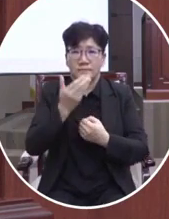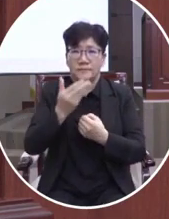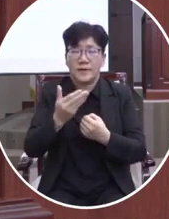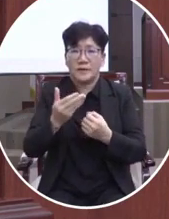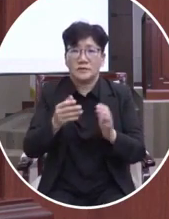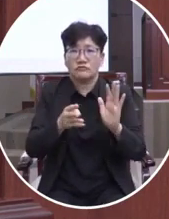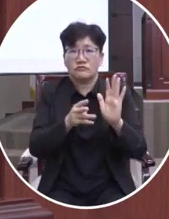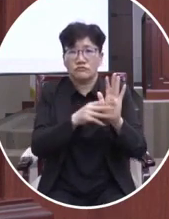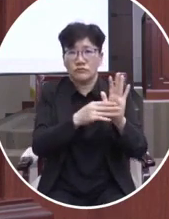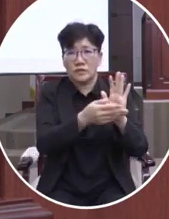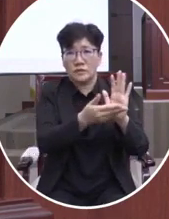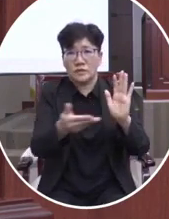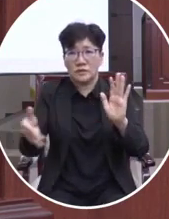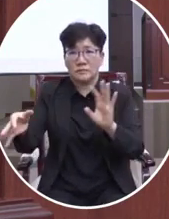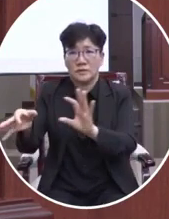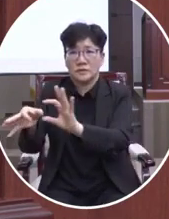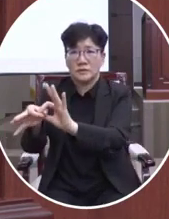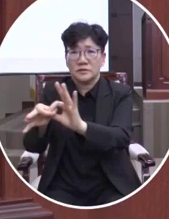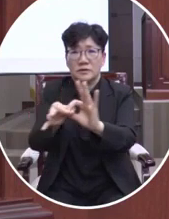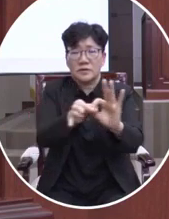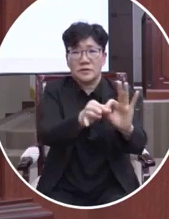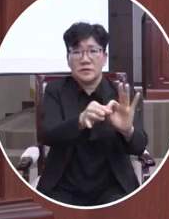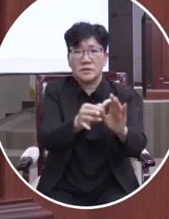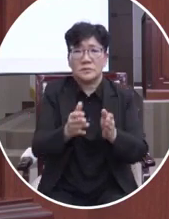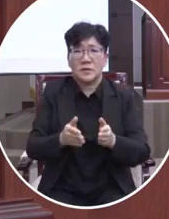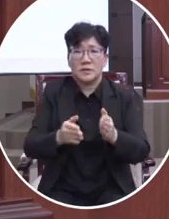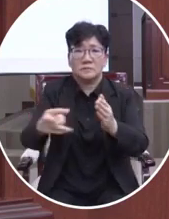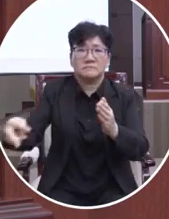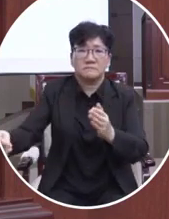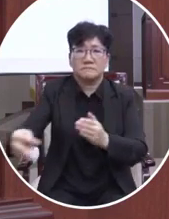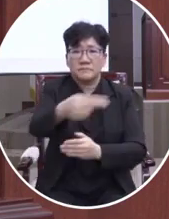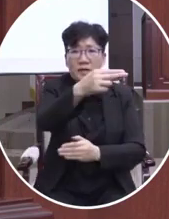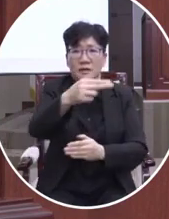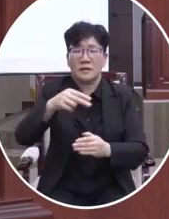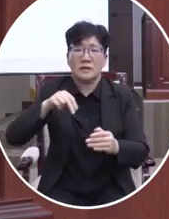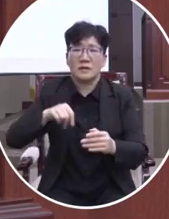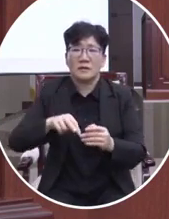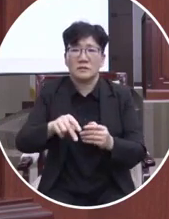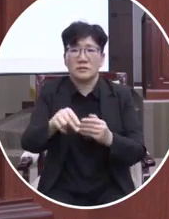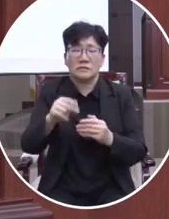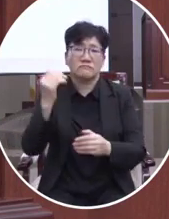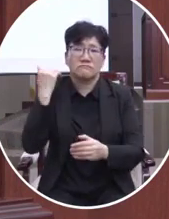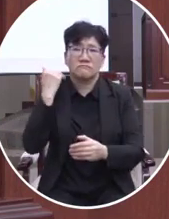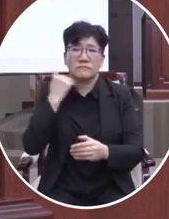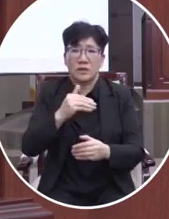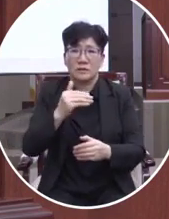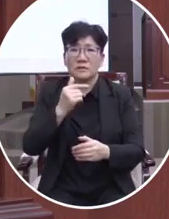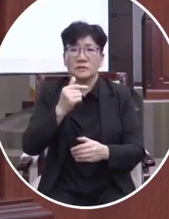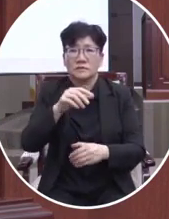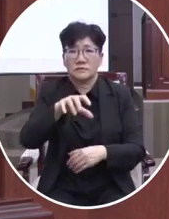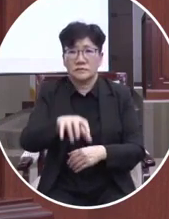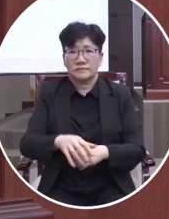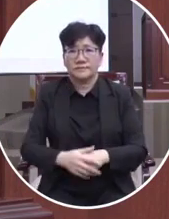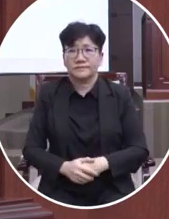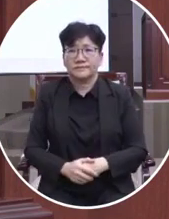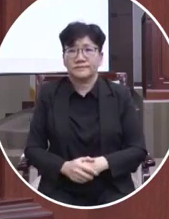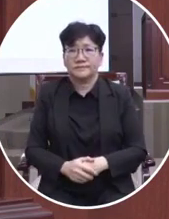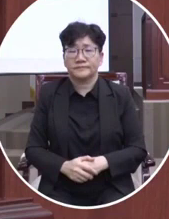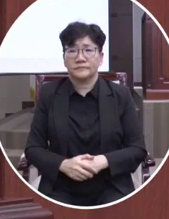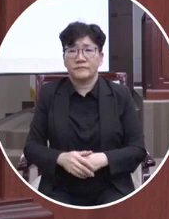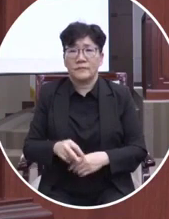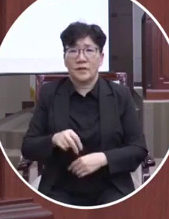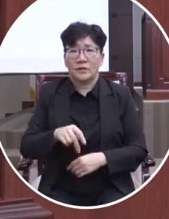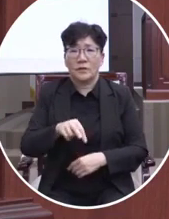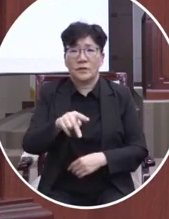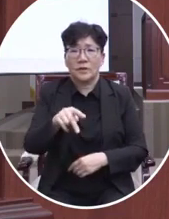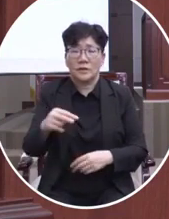중랑천 변에서 연결되었던 보행로는 몇 년 전 차단되어 걸어 출퇴근할 수 없는 곳이 되었다고 합니다 보행로